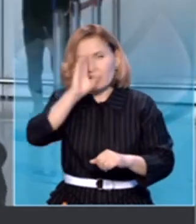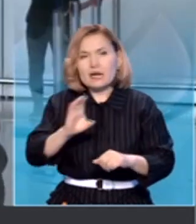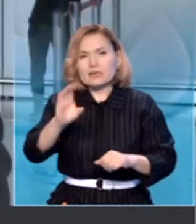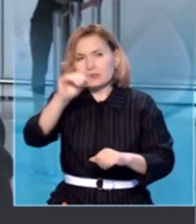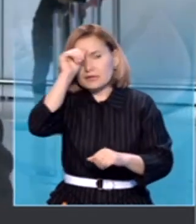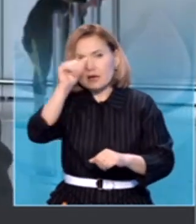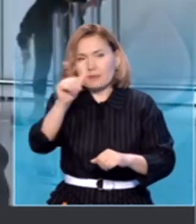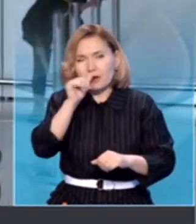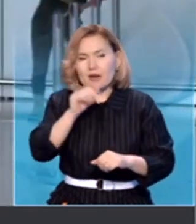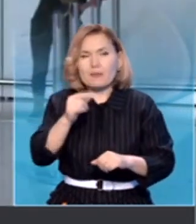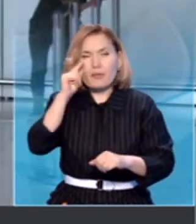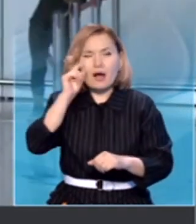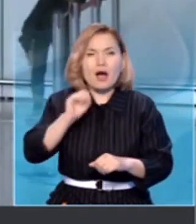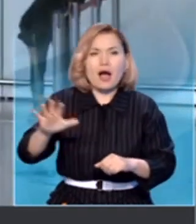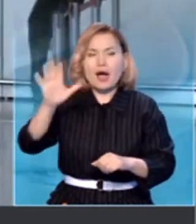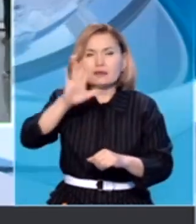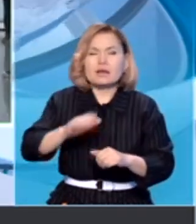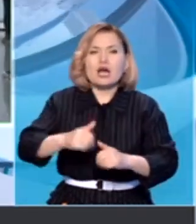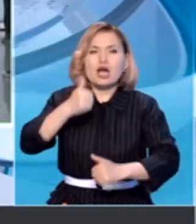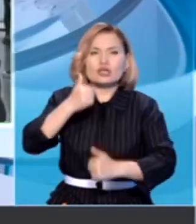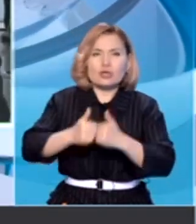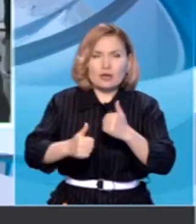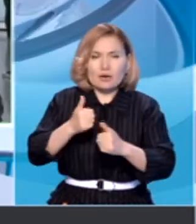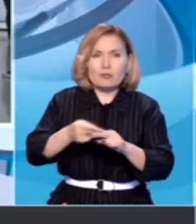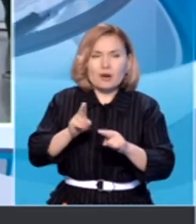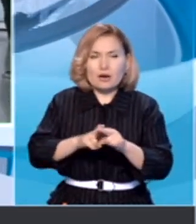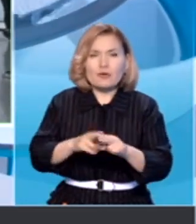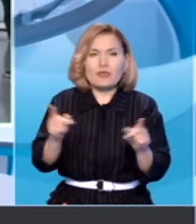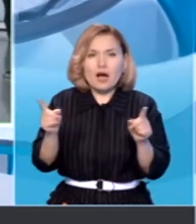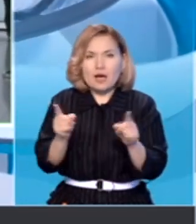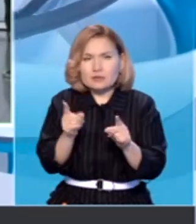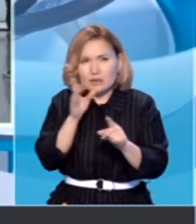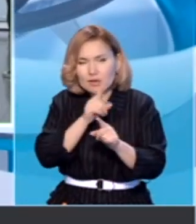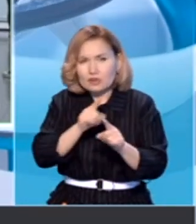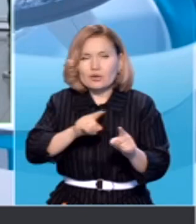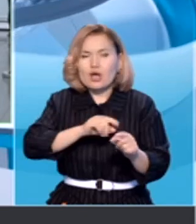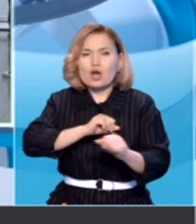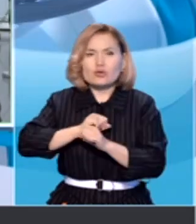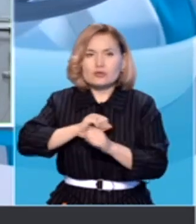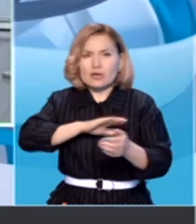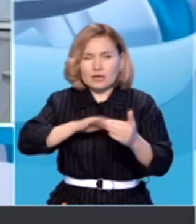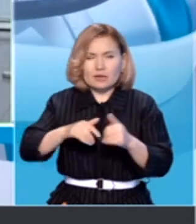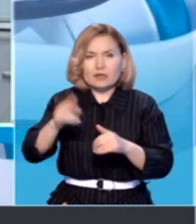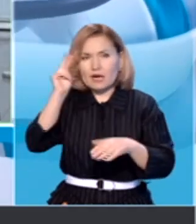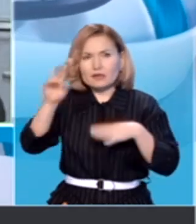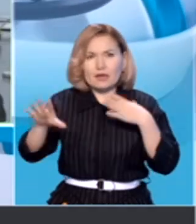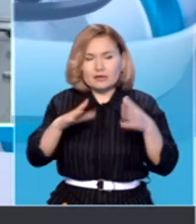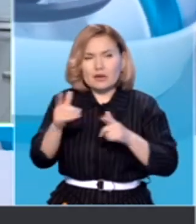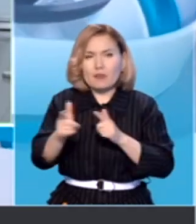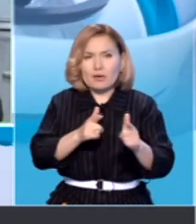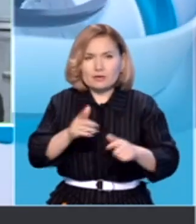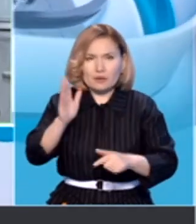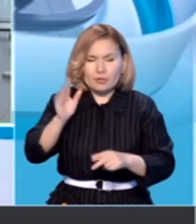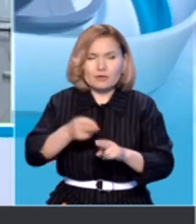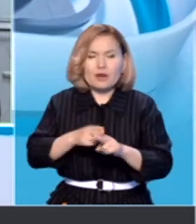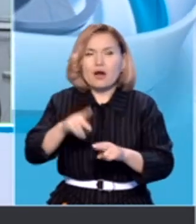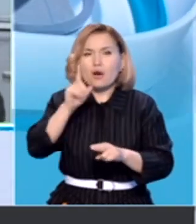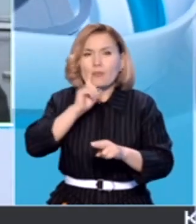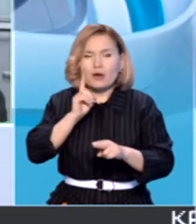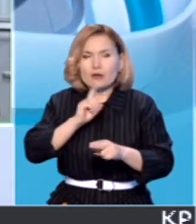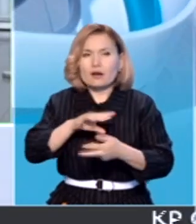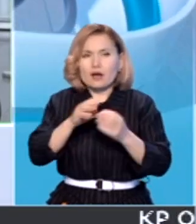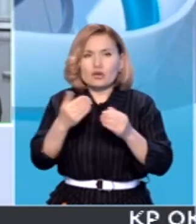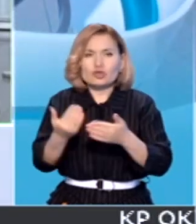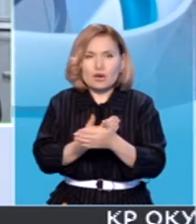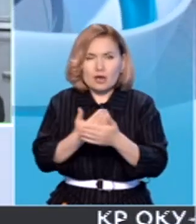айында өтетін Азия чемпионатына осы аздаған үзілістен кейін өздерінің дайындықтарын бастап кететін болды. Армагүл, мендегі бар ақпарат осы,